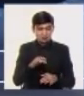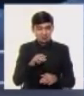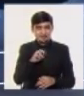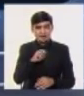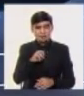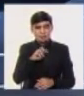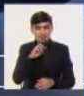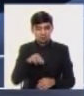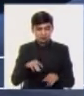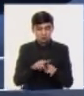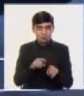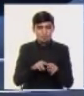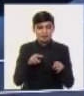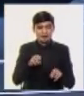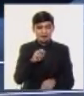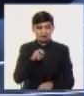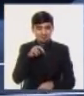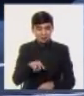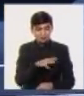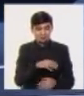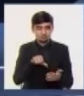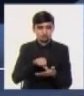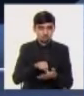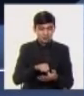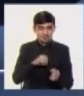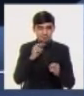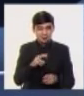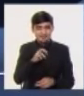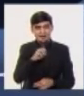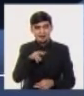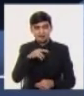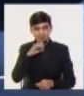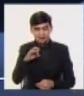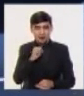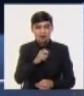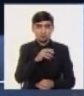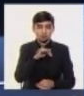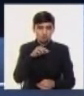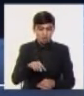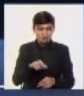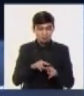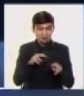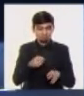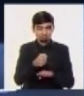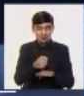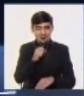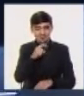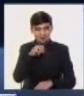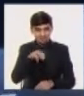От политической партии Адал выступит член политсовета Эльдар Жумагазиев, а также председатель партии Азат Перуашев,